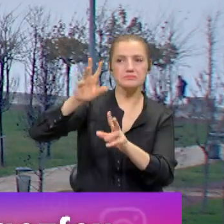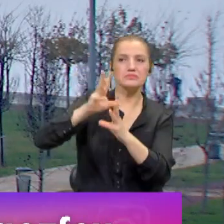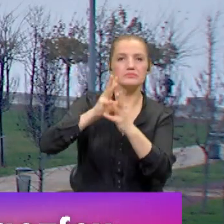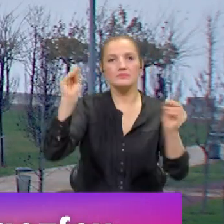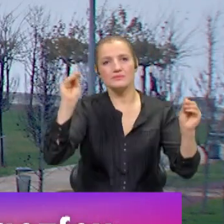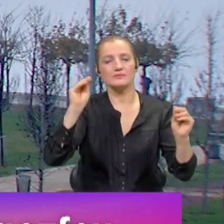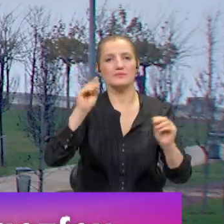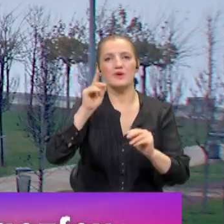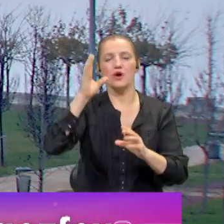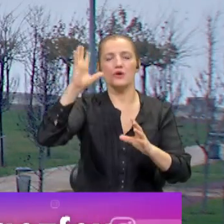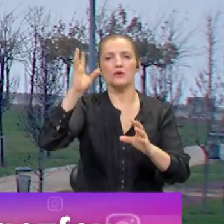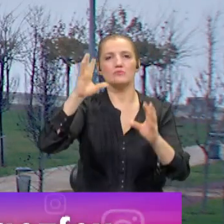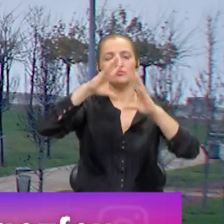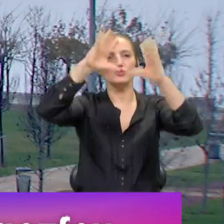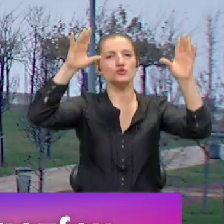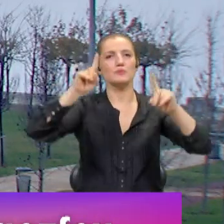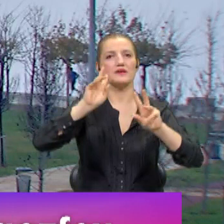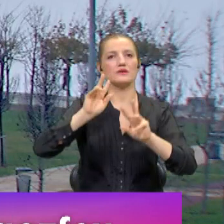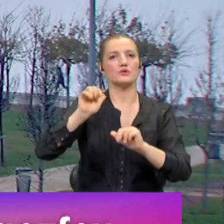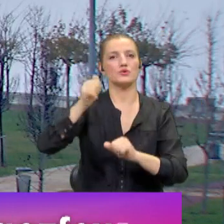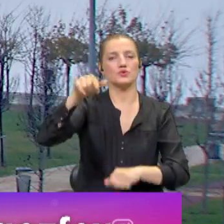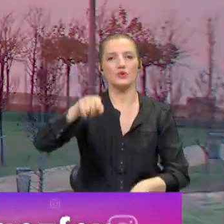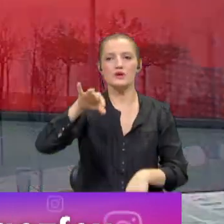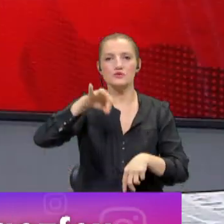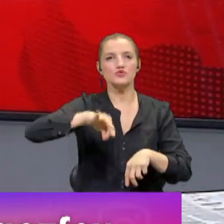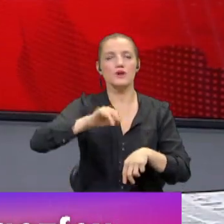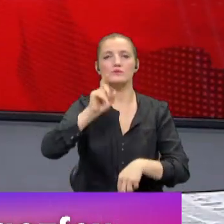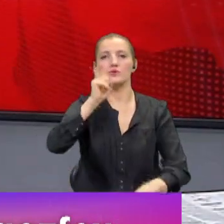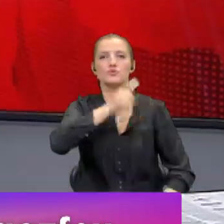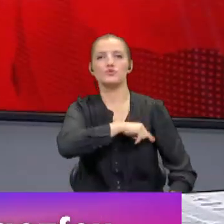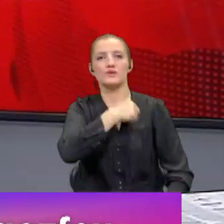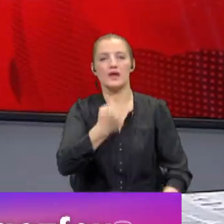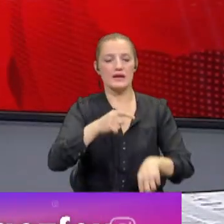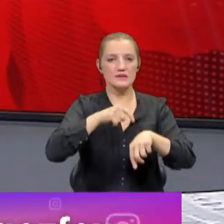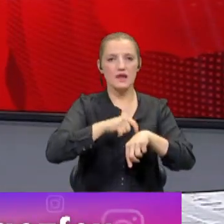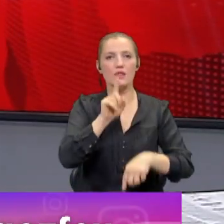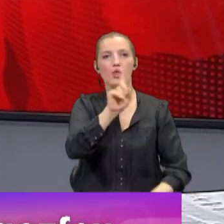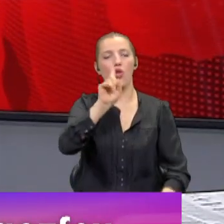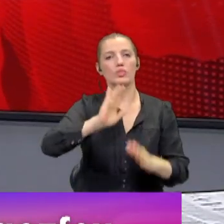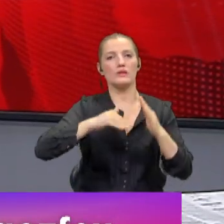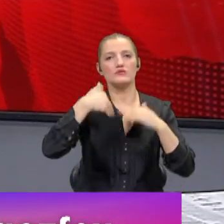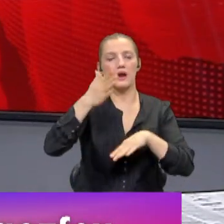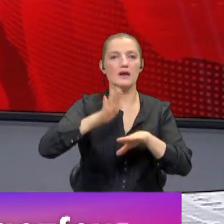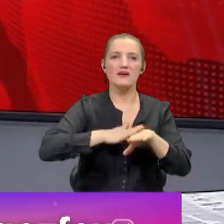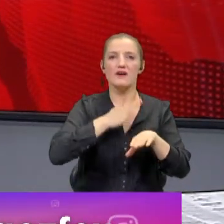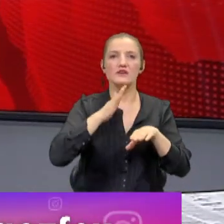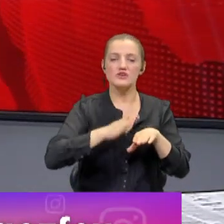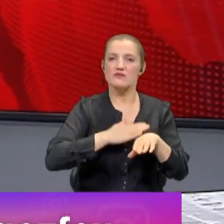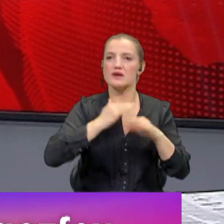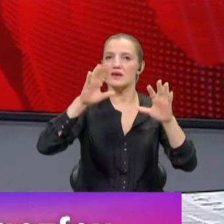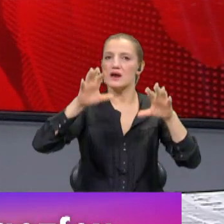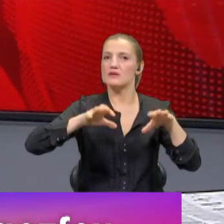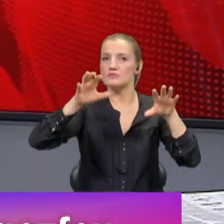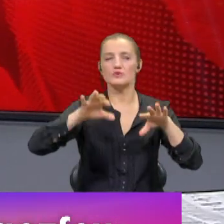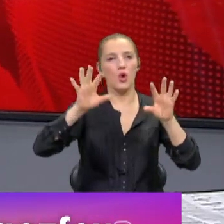bir kayboluyor bulutlu Bir gün şu anda dokuz derece saat ondan sonra böyle yavaş yavaş bir